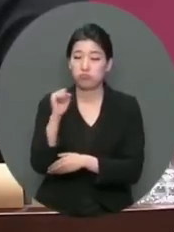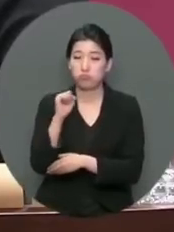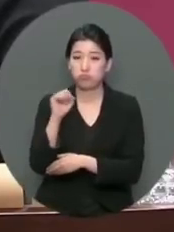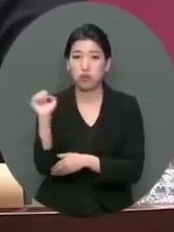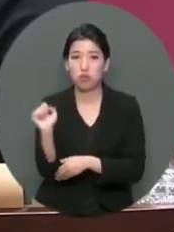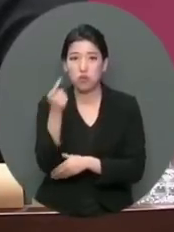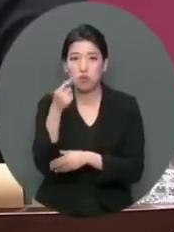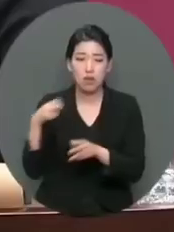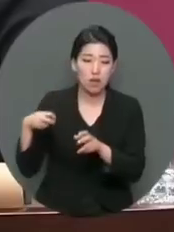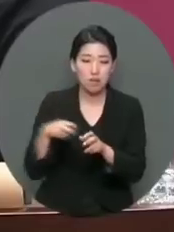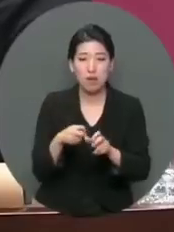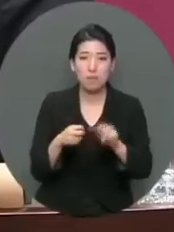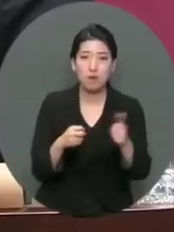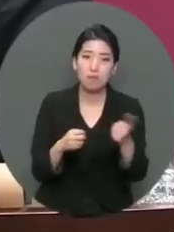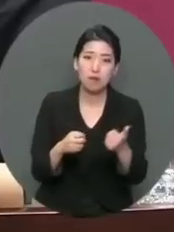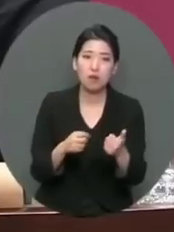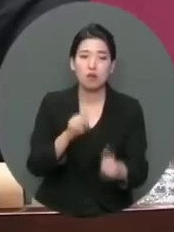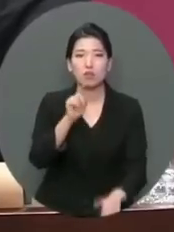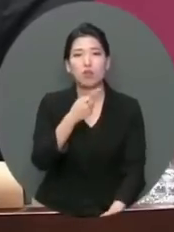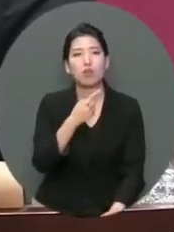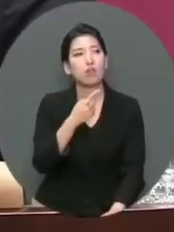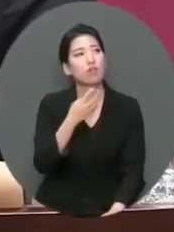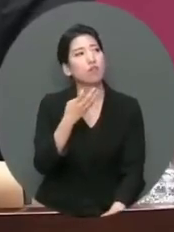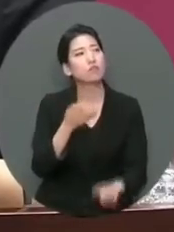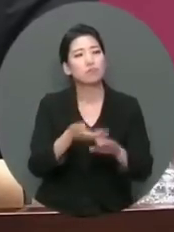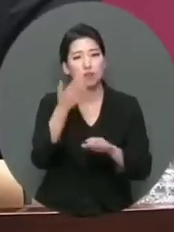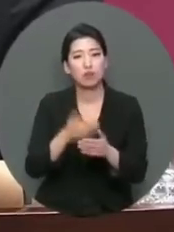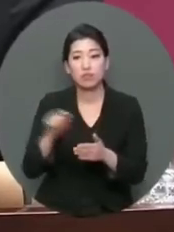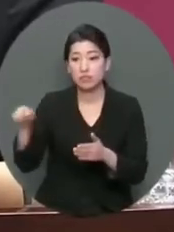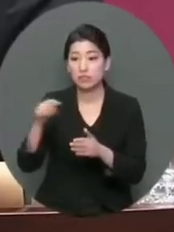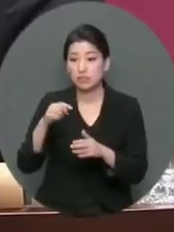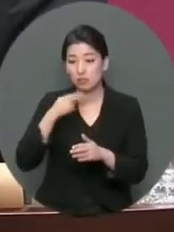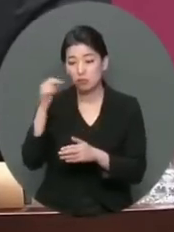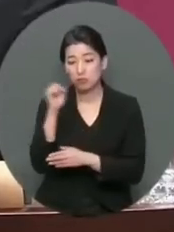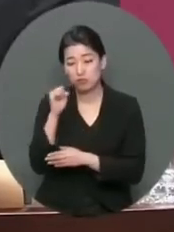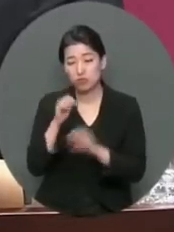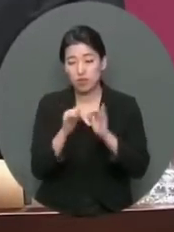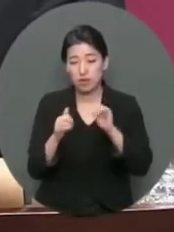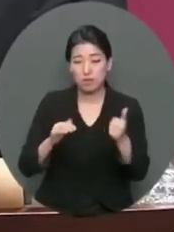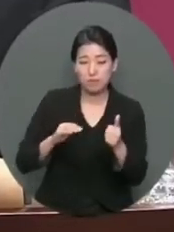214명이나 되는데 음주운전으로 사람을 사망에 이르게 한 자의 신상 공개 어떻게 생각하십니까?